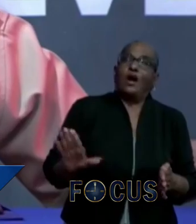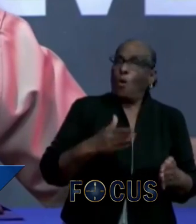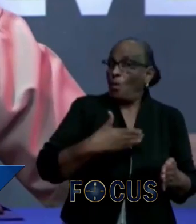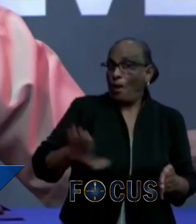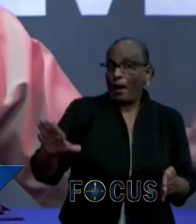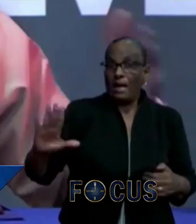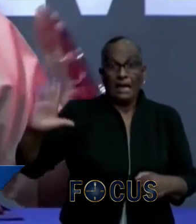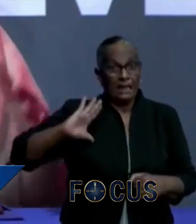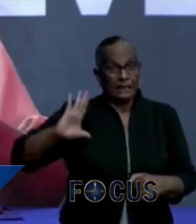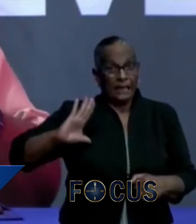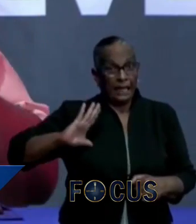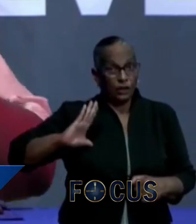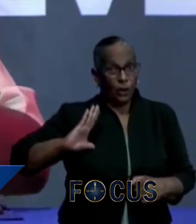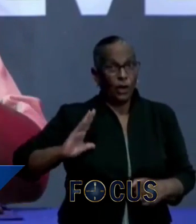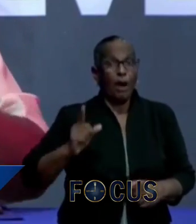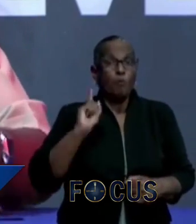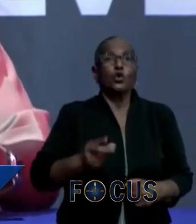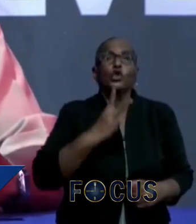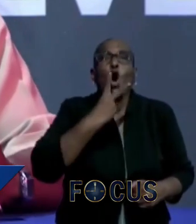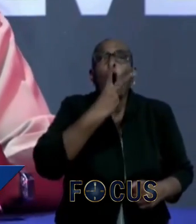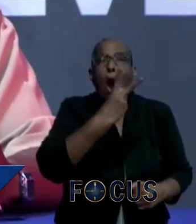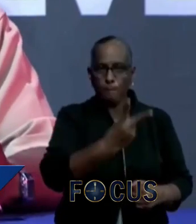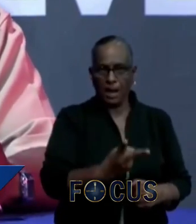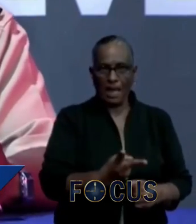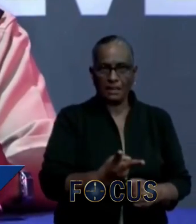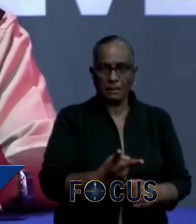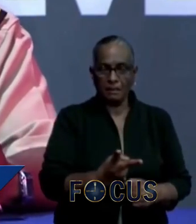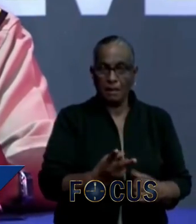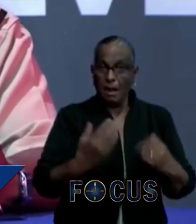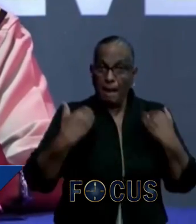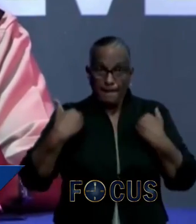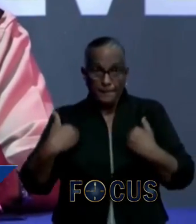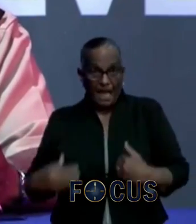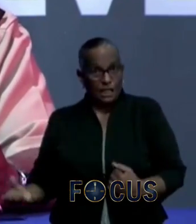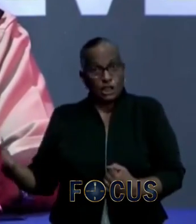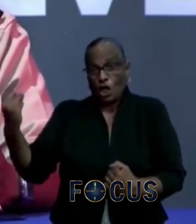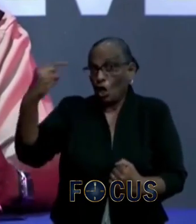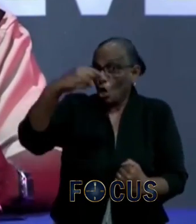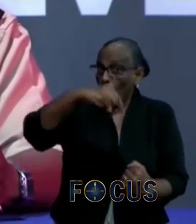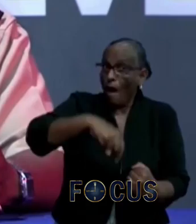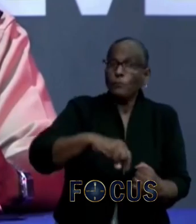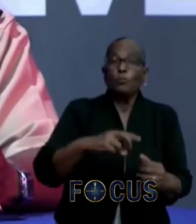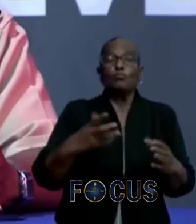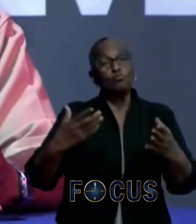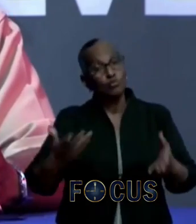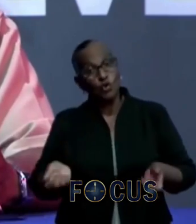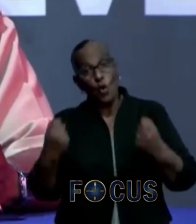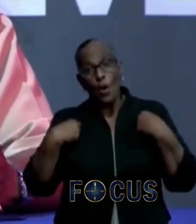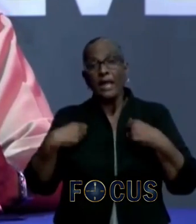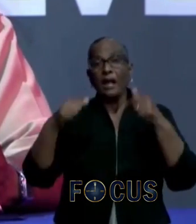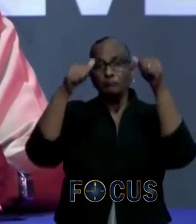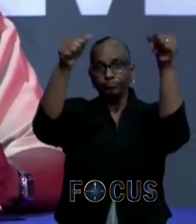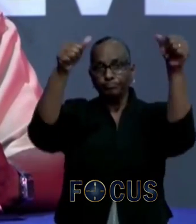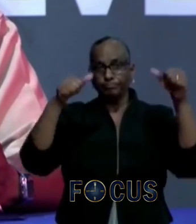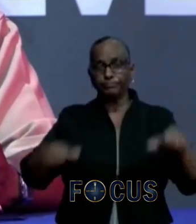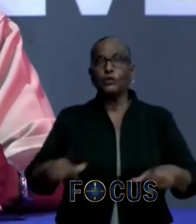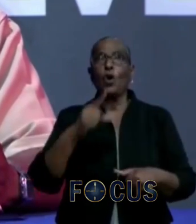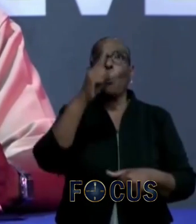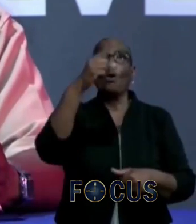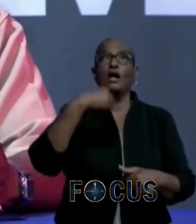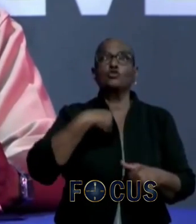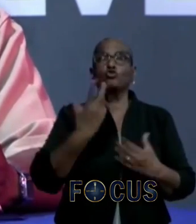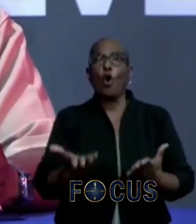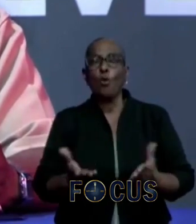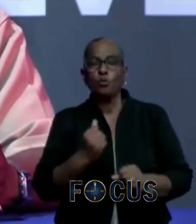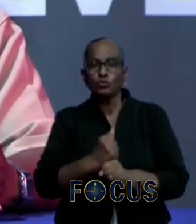Euroko. Gidemasa Koina Presi, Amdina Pisdate Pede Maikovko Baide of Kodu De Sani. En